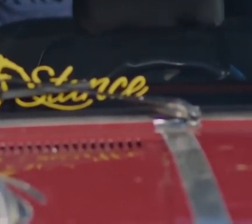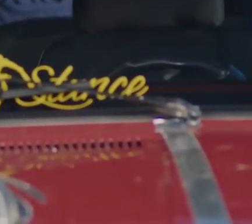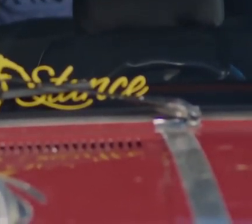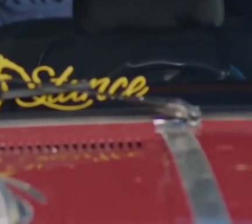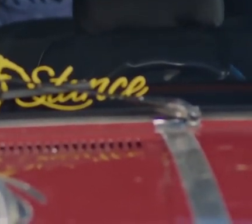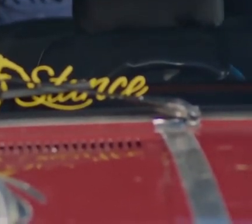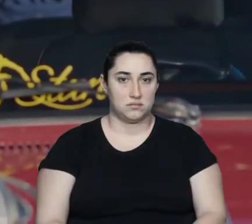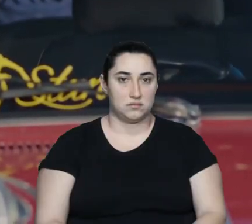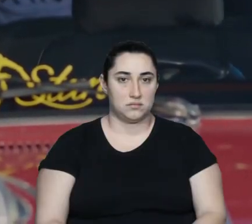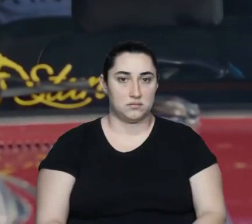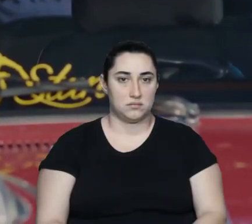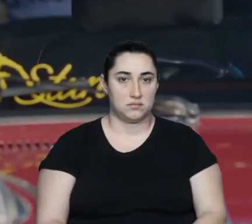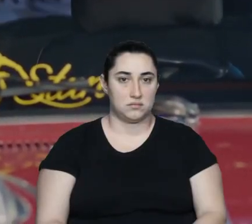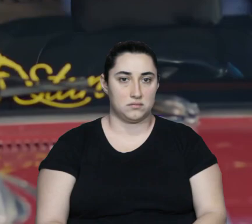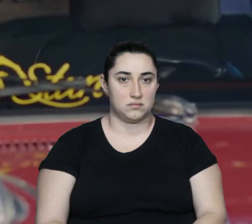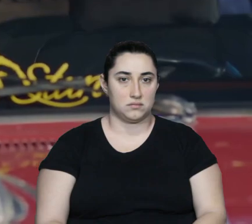Kemerini çözdü.